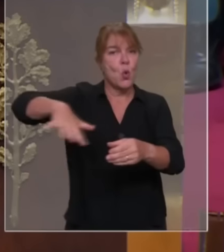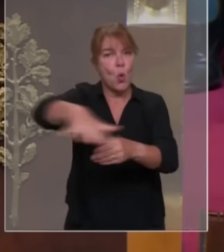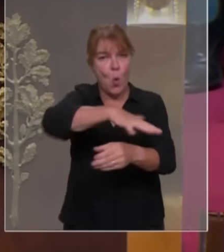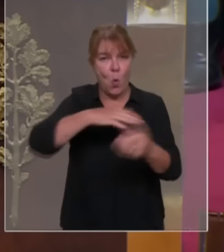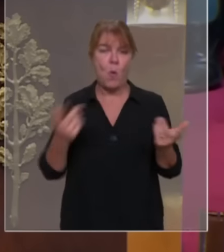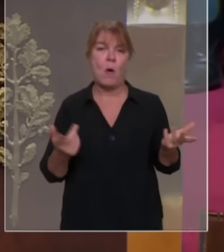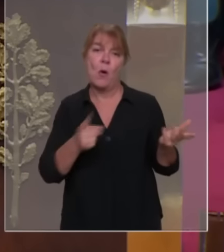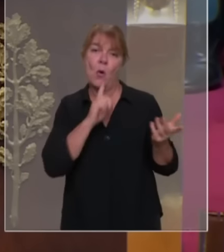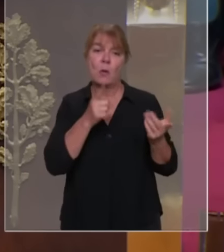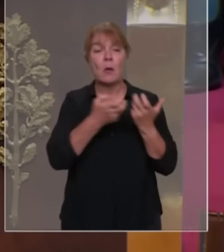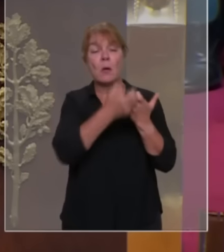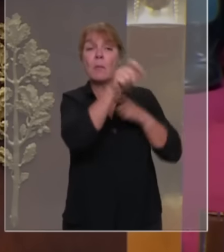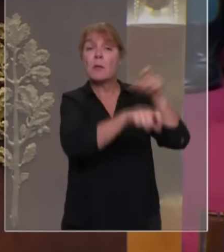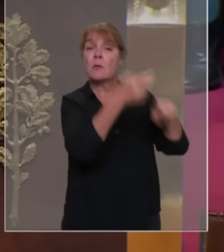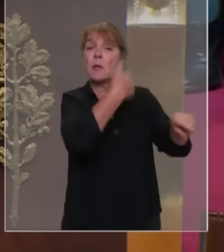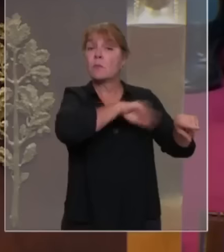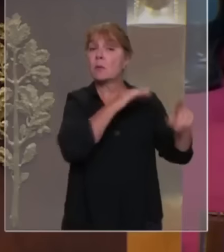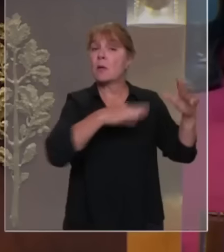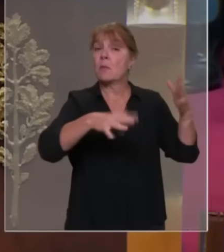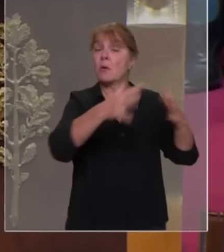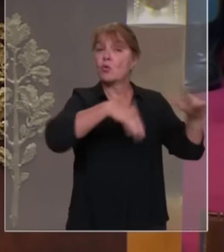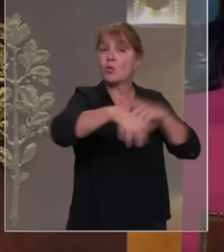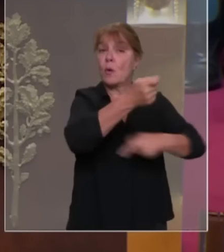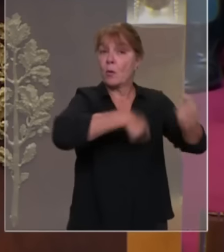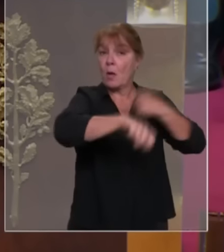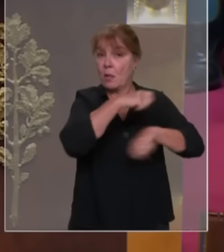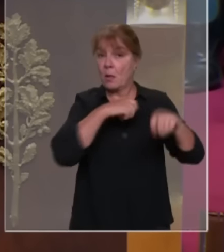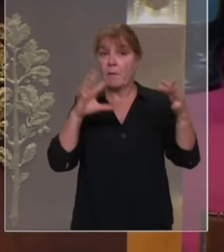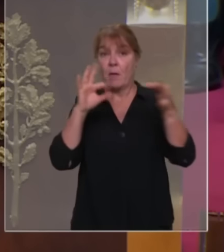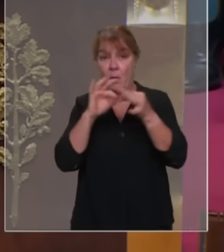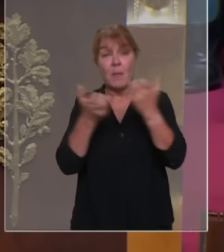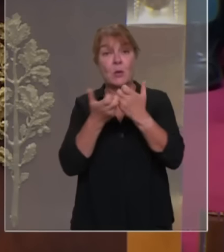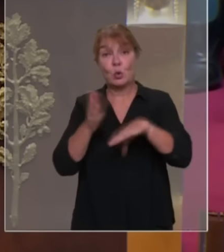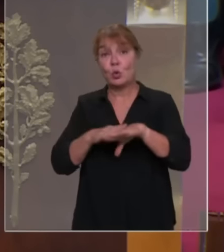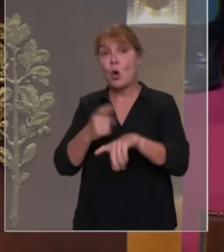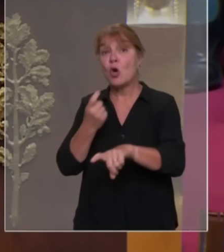responsables socio-économiques, notamment de la collectivité de Corse.